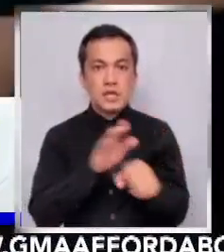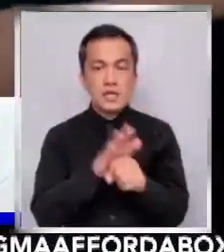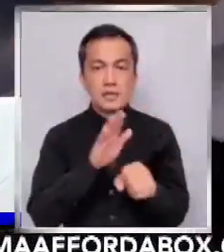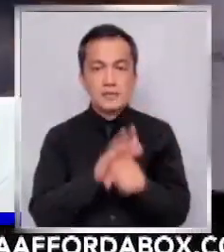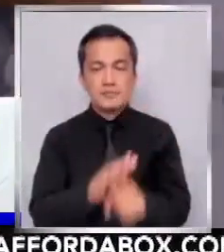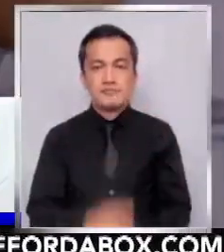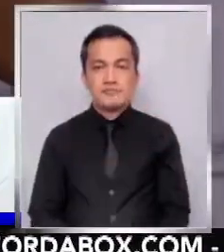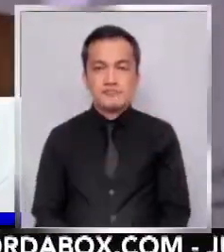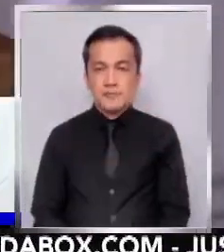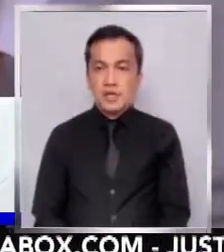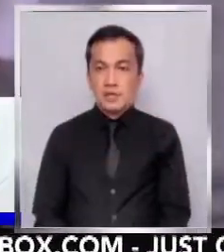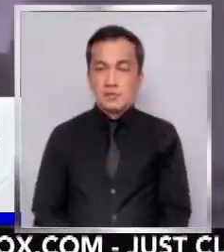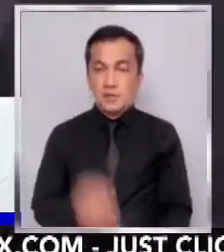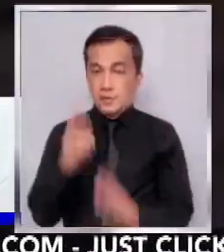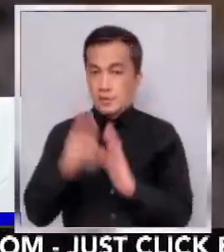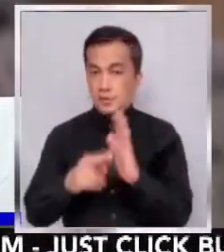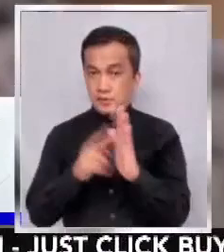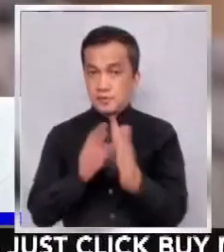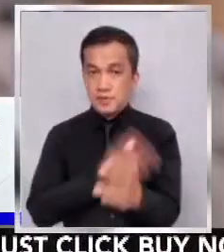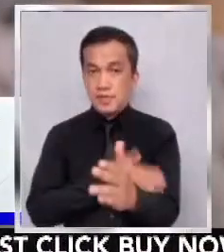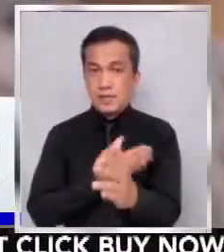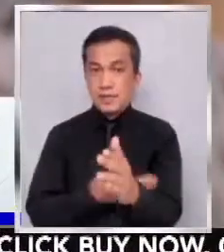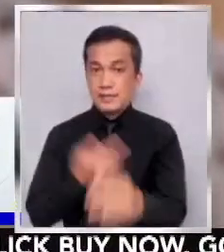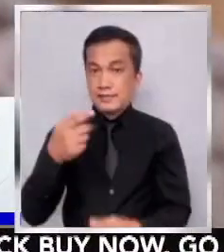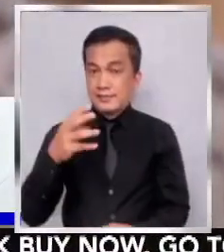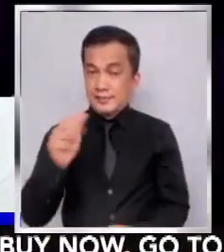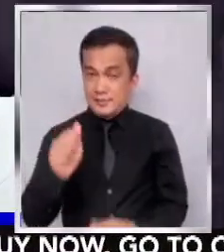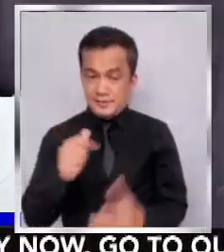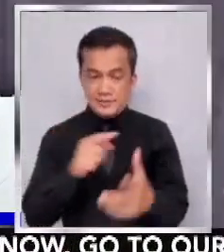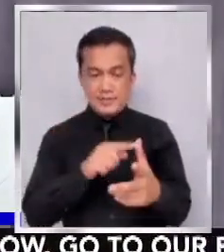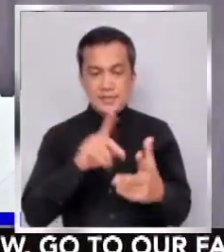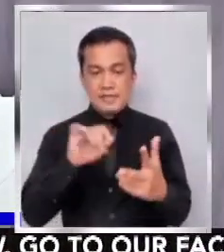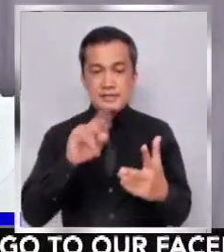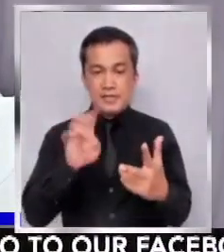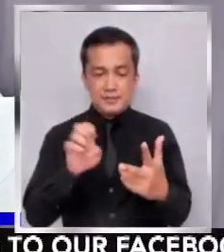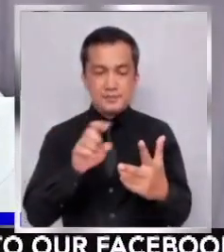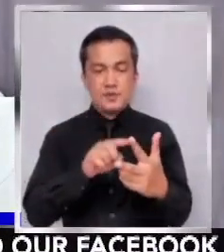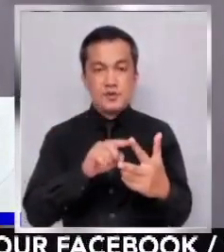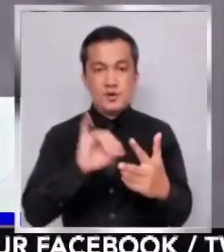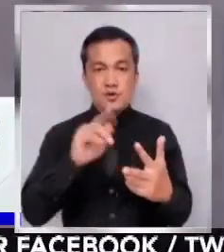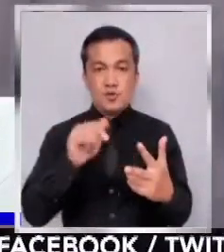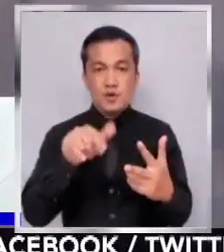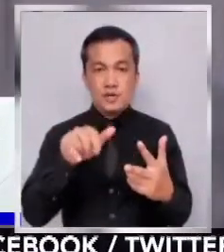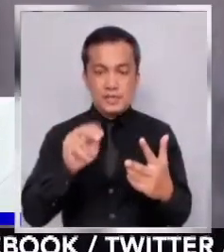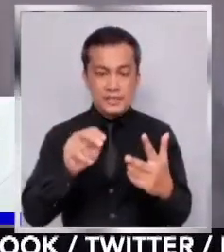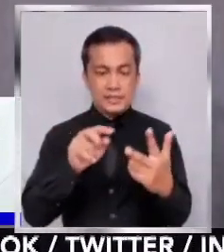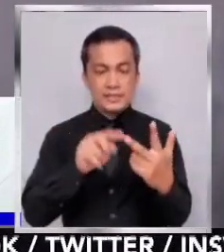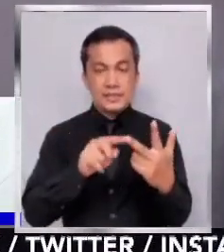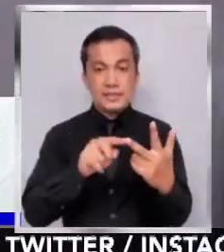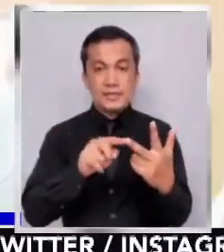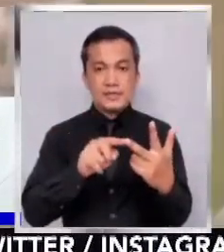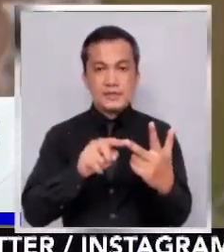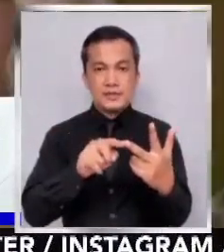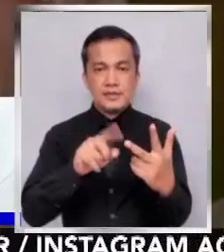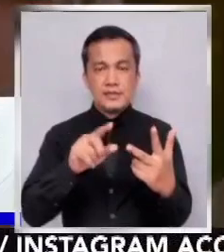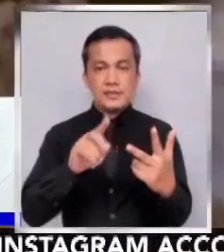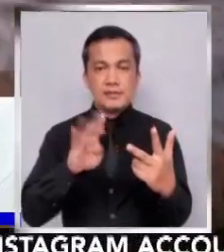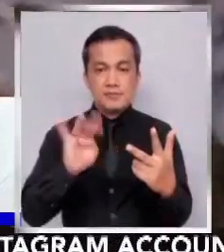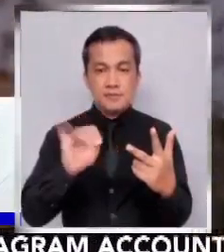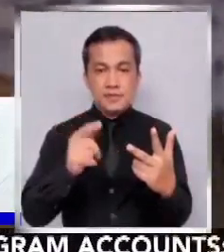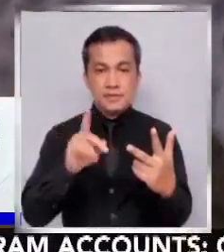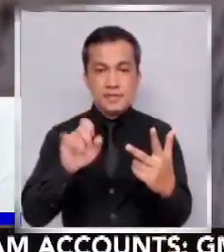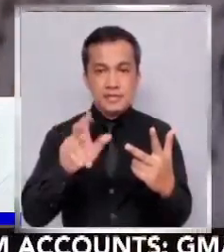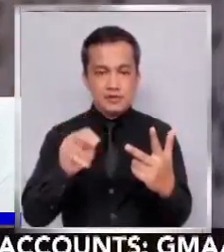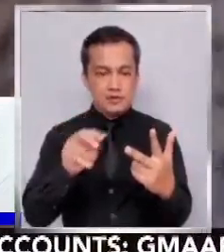Nagsisiganap bilang mga anak ni Gina sina Dave Bornea, Joaquin Dumagoso at Kim De Leon na